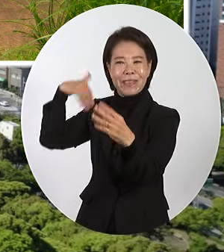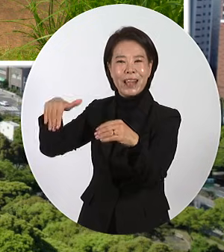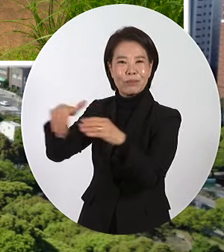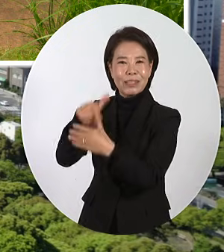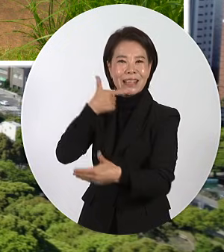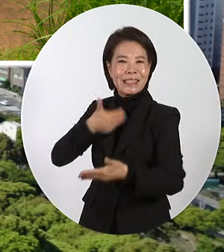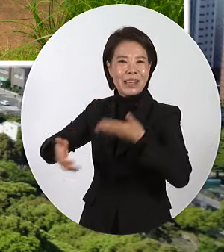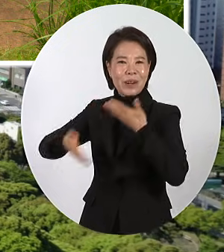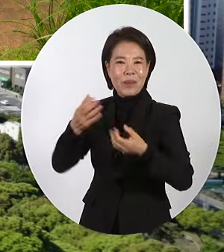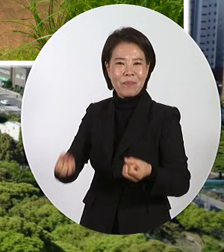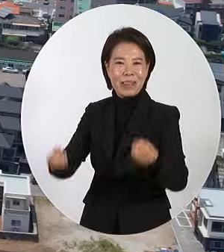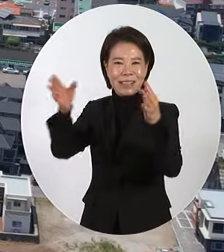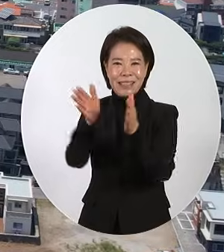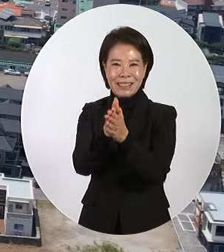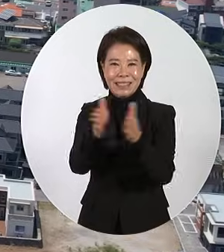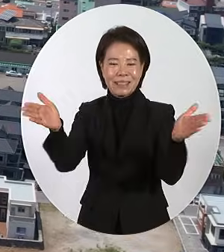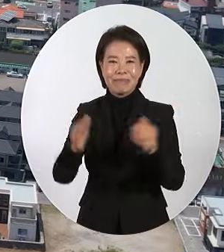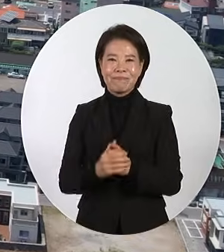행사를 개최합니다.